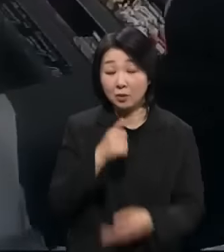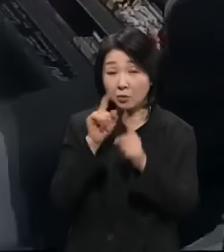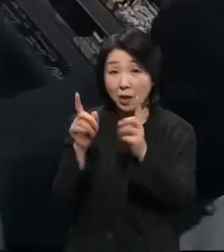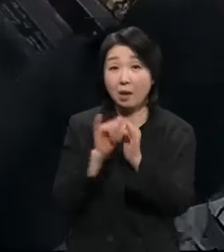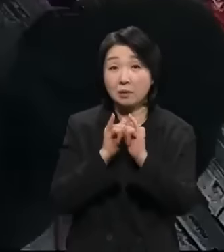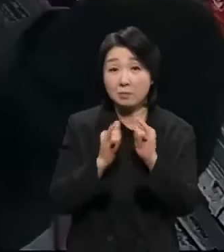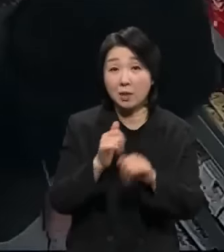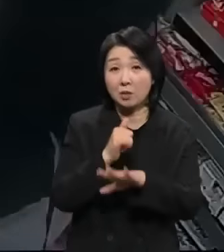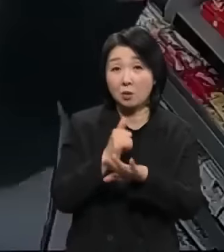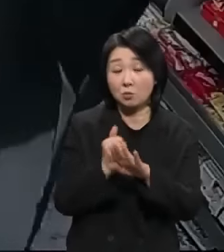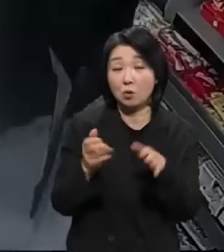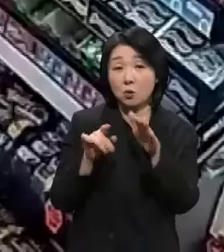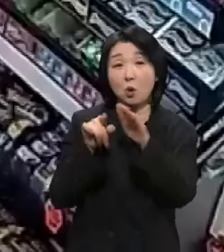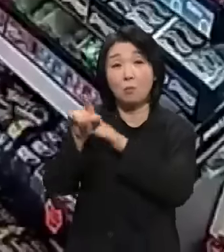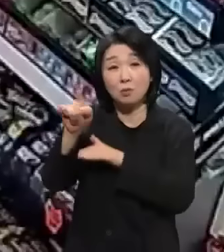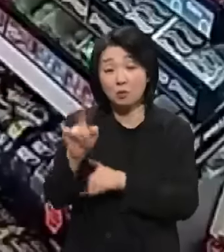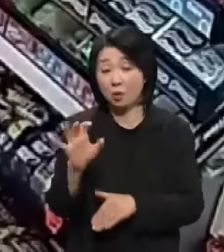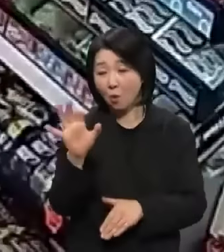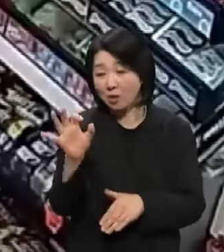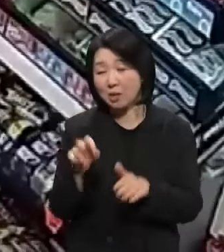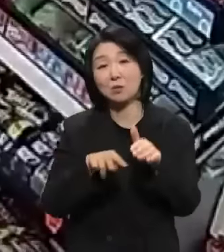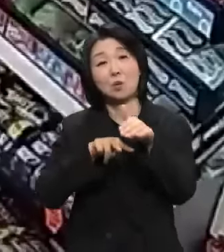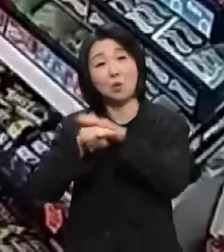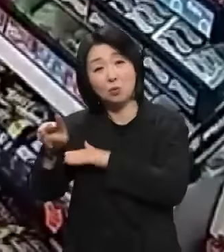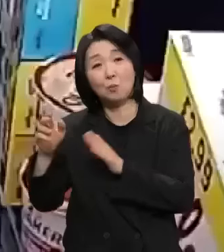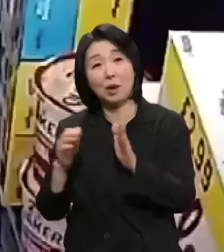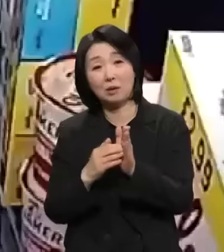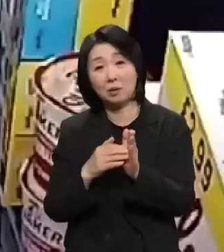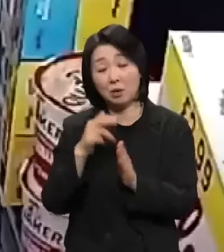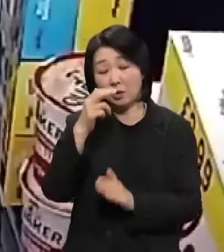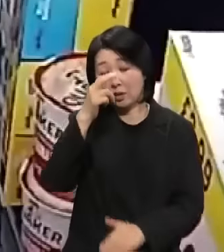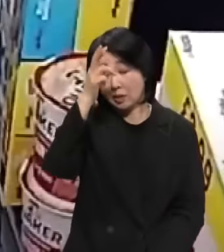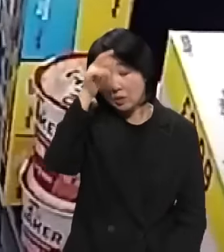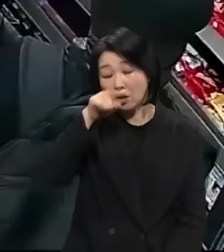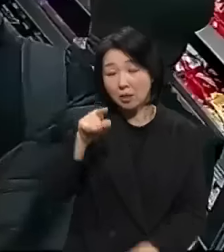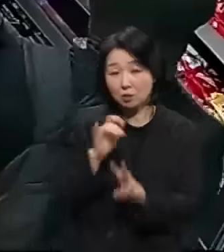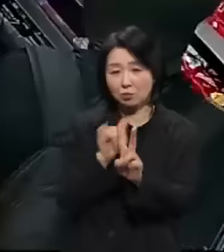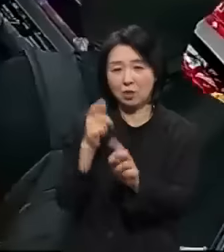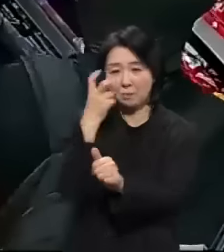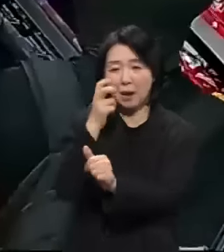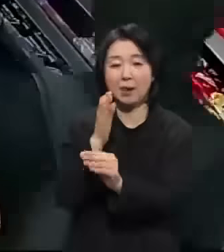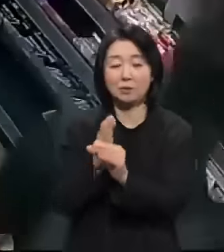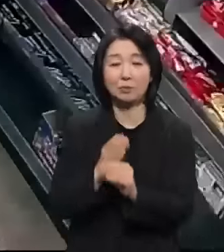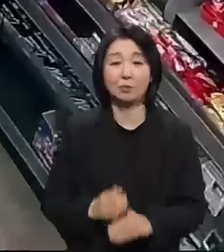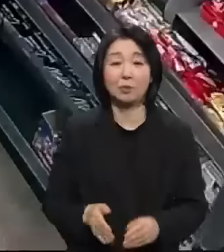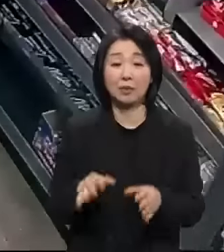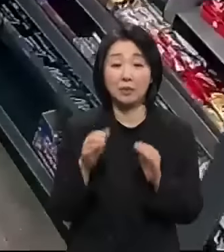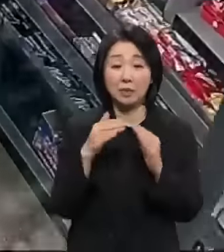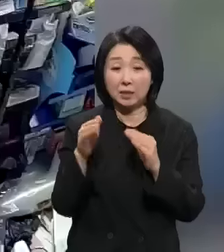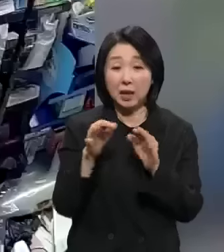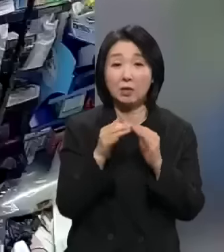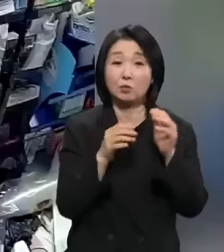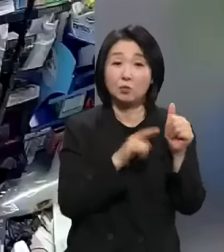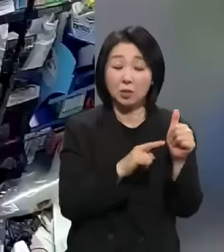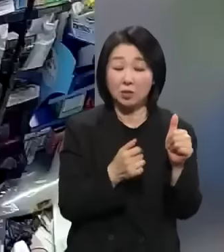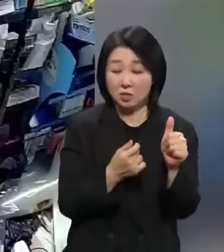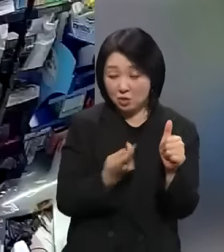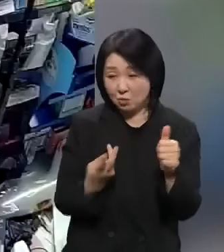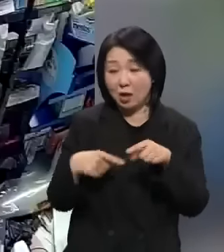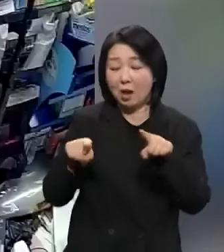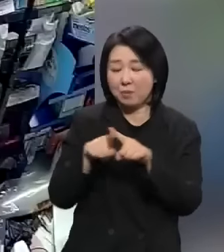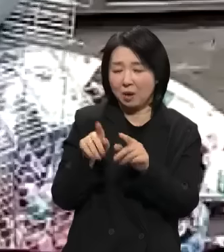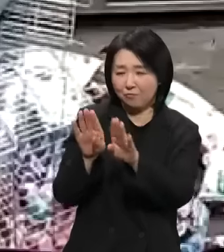용의자들은 결국 건물 뒤편 화장실로 빠져나갔고 경찰은 이들을 쫓고 있습니다. 가게 주인은 몇몇 이웃들이 문을